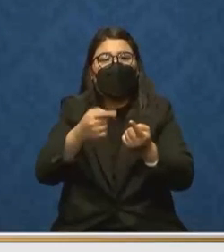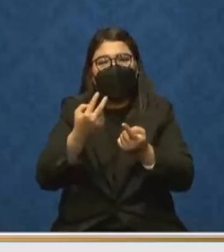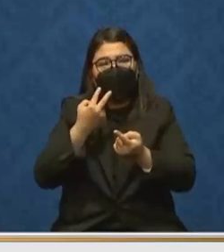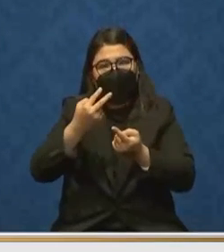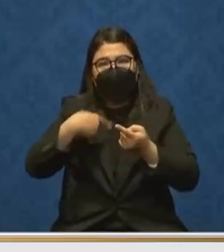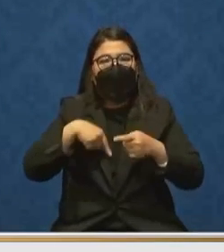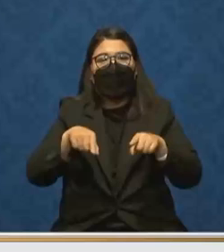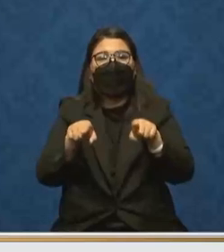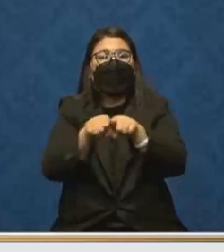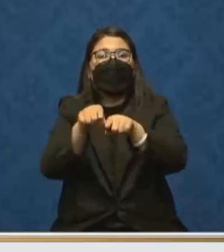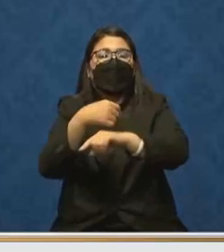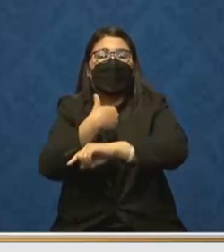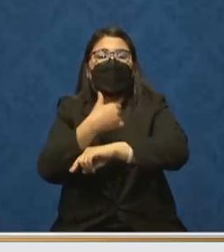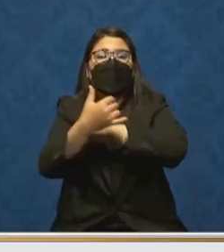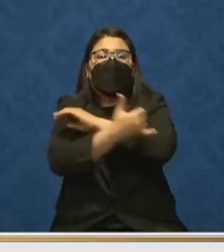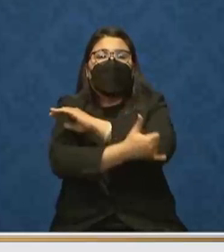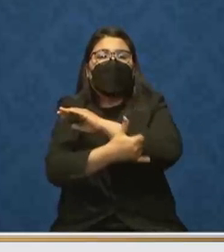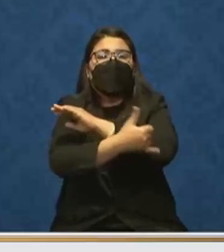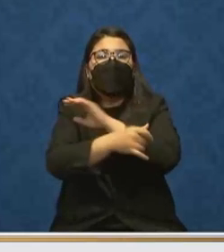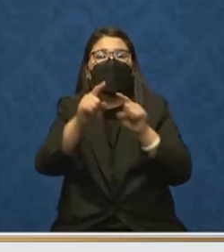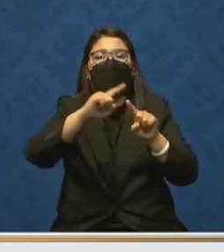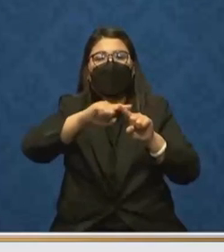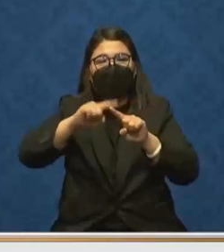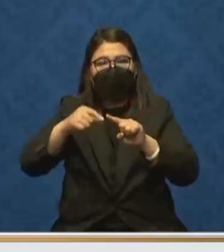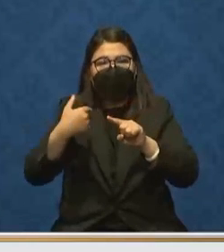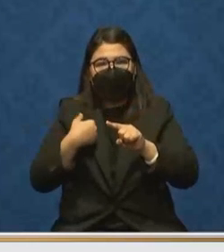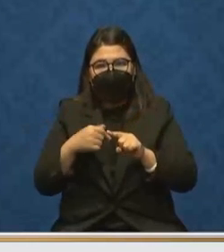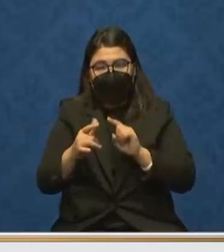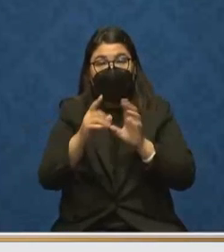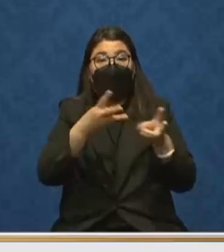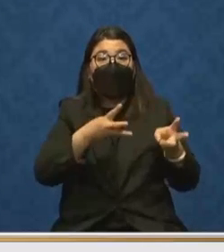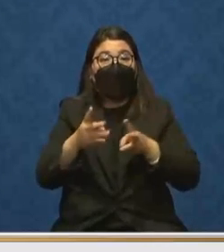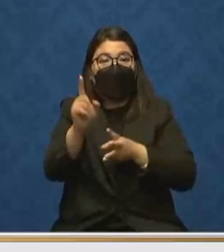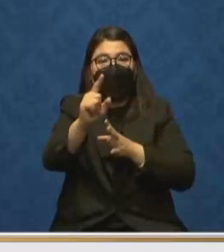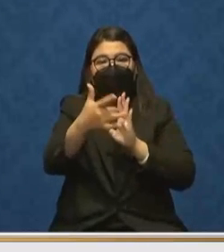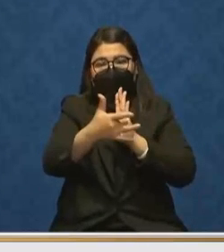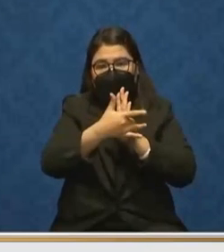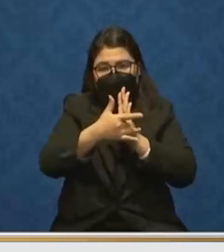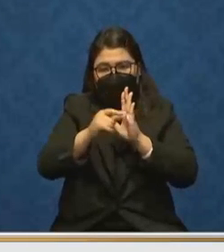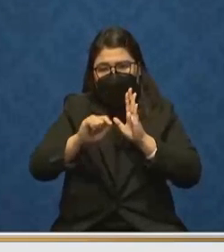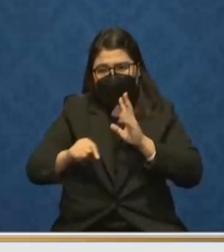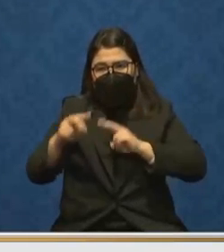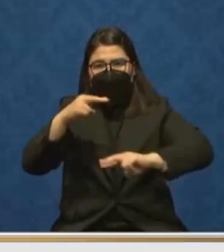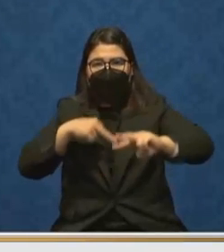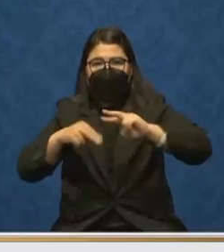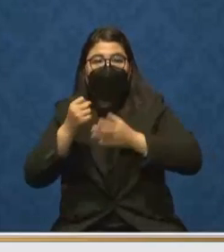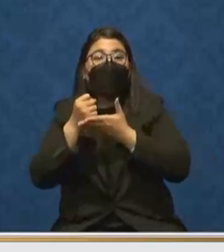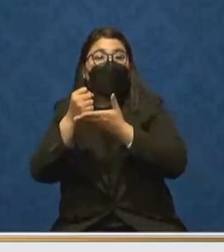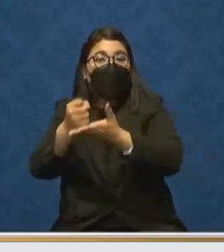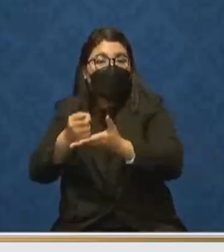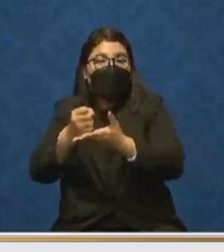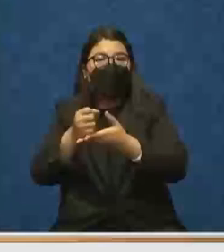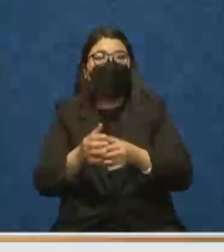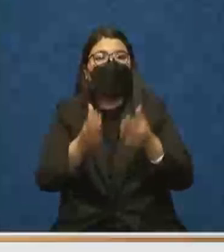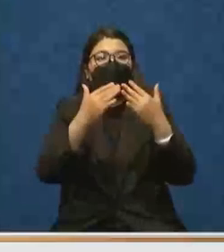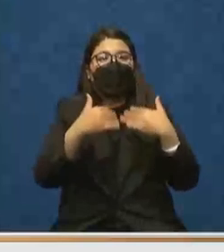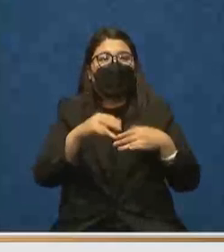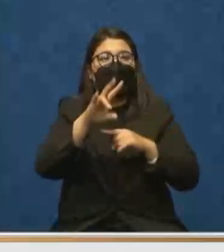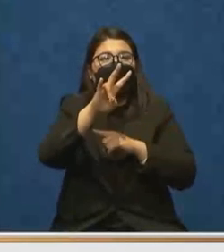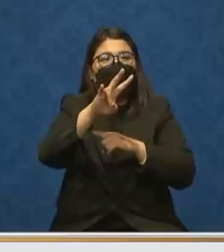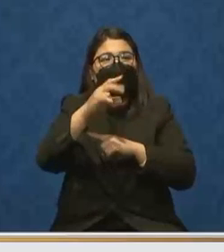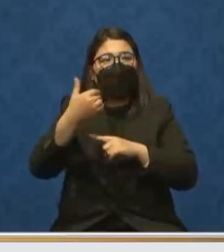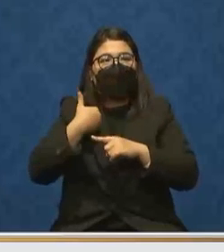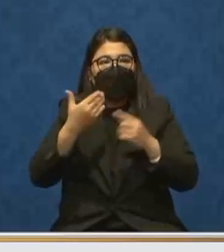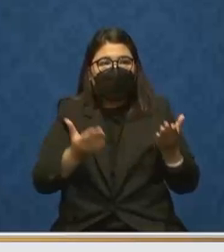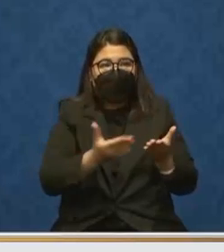โดยนำเทคโนโลยีนวัตกรรมและดิจิทัลมาใช้อำนวยความสะดวกในการพัฒนาพื้นที่ 7. การส่งเสริมวิสาหกิจขนาดกลางและขน